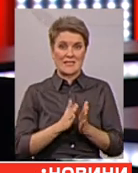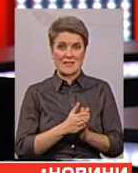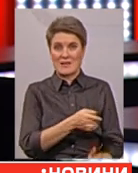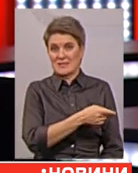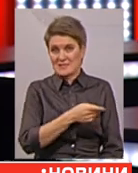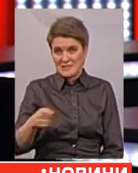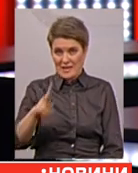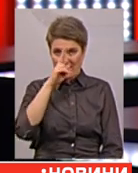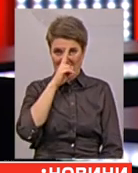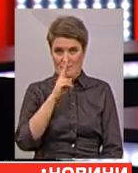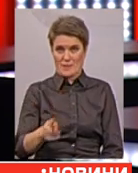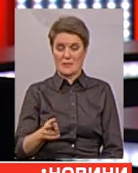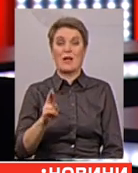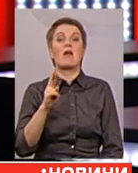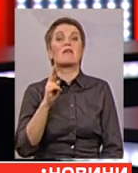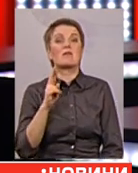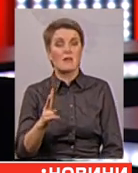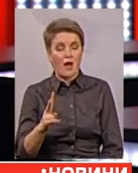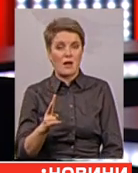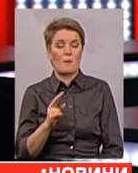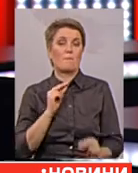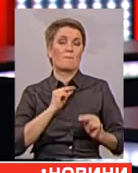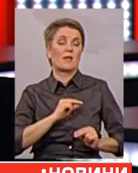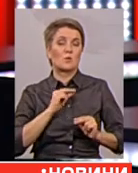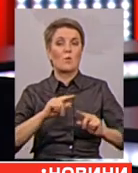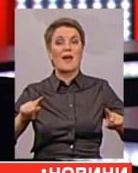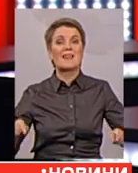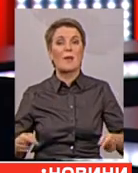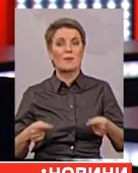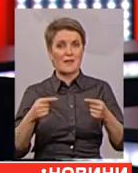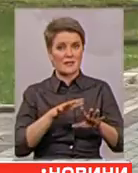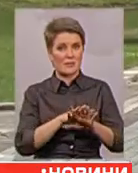працює система реабілітації в Збройних силах? Дмитро Грінченко докладніше.